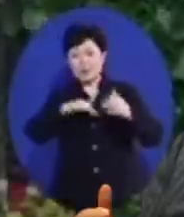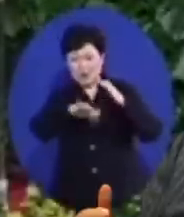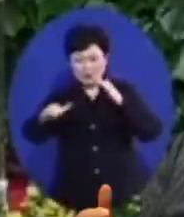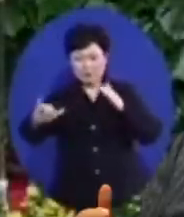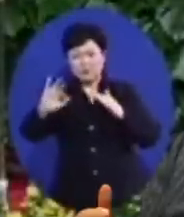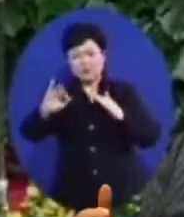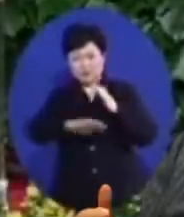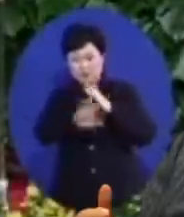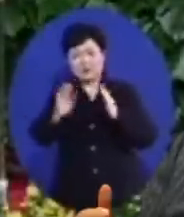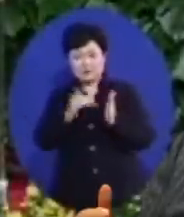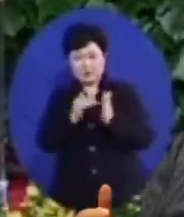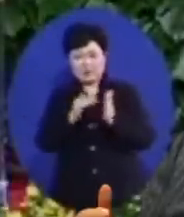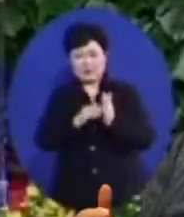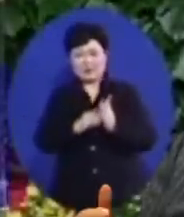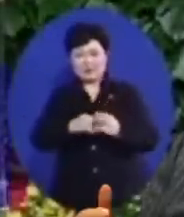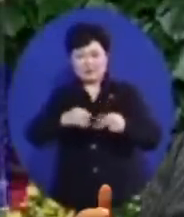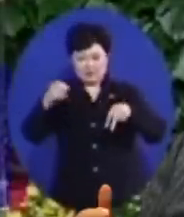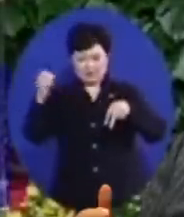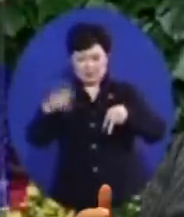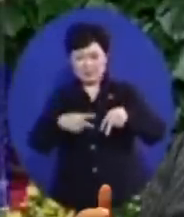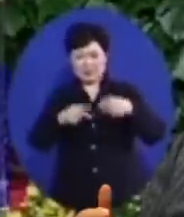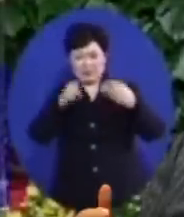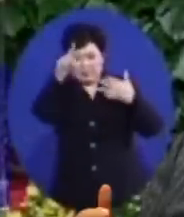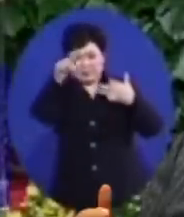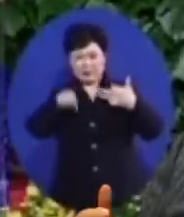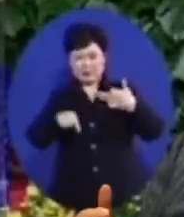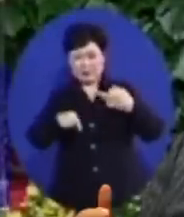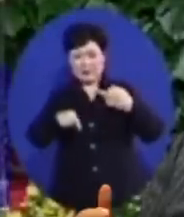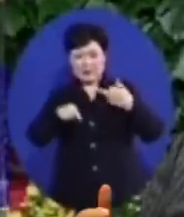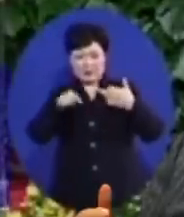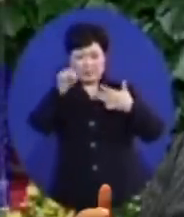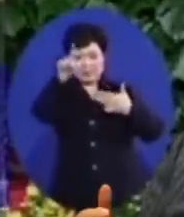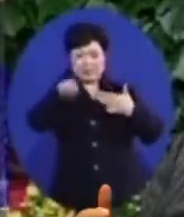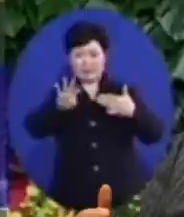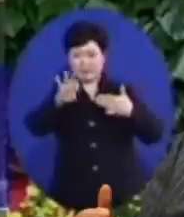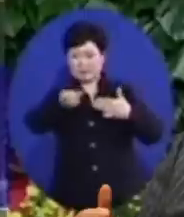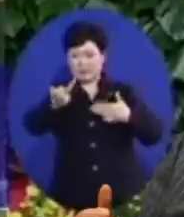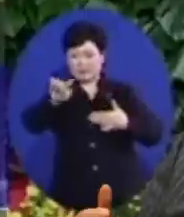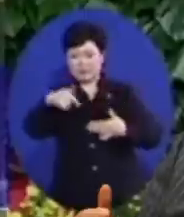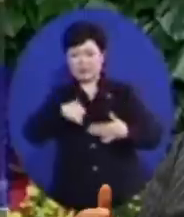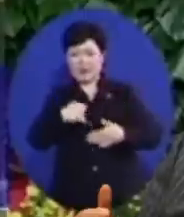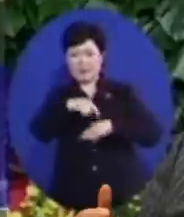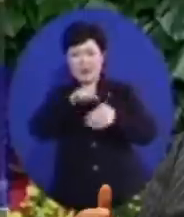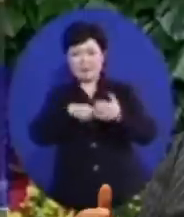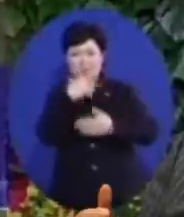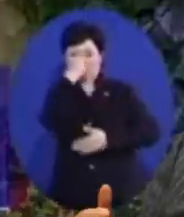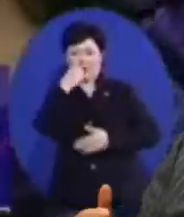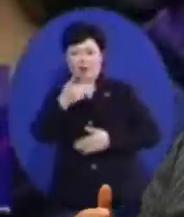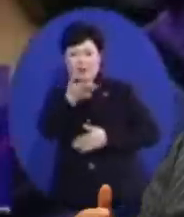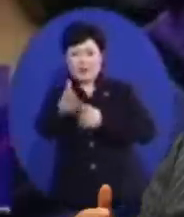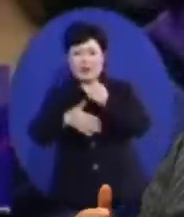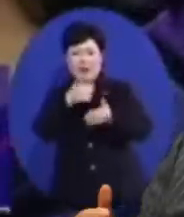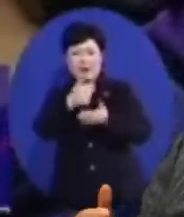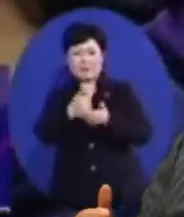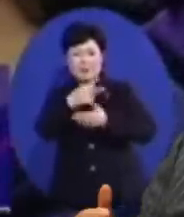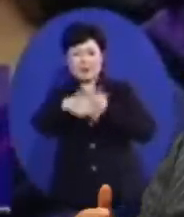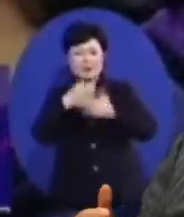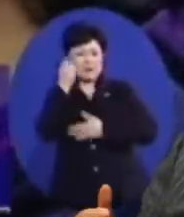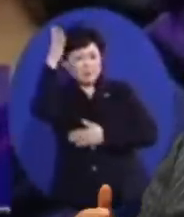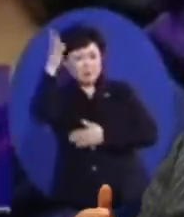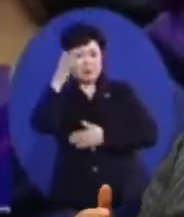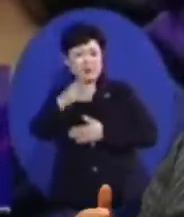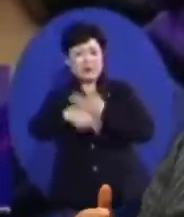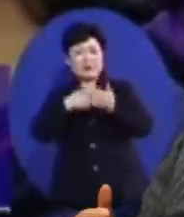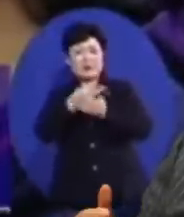8장 14절로 16절 우리 다 같이 한번 읽어보십시다. 내 마음이 교만하여 내 하나님 야훼를 잊어버릴까